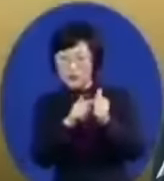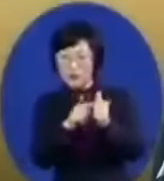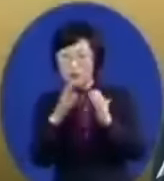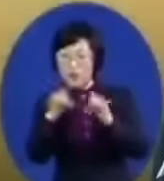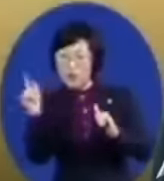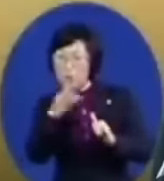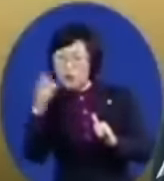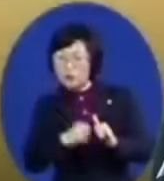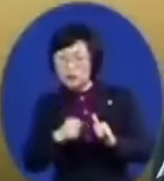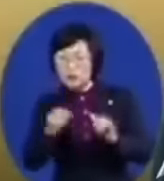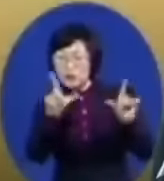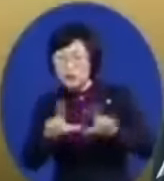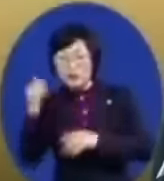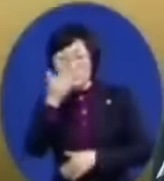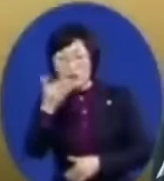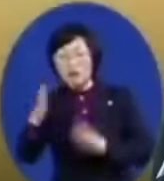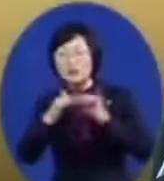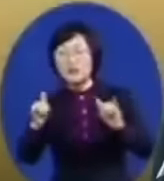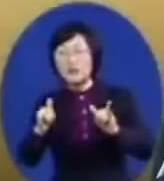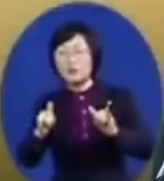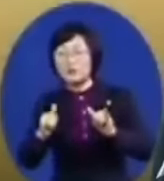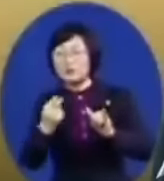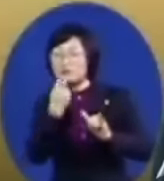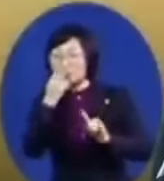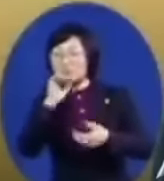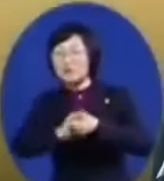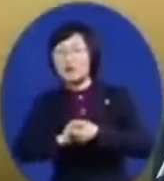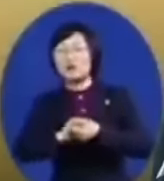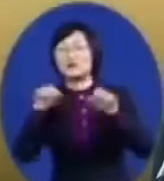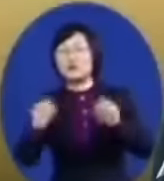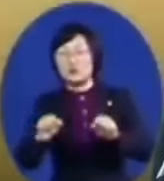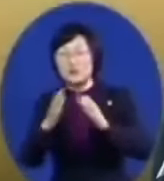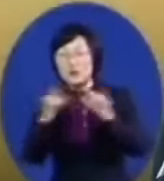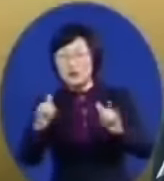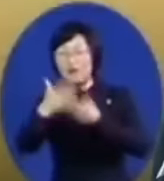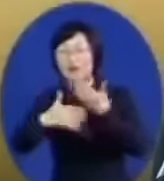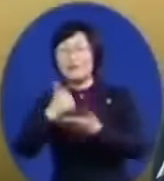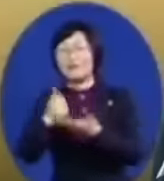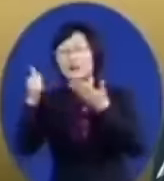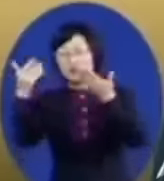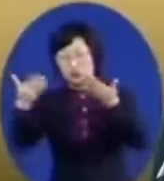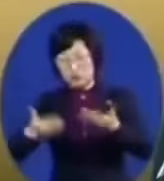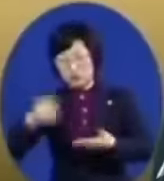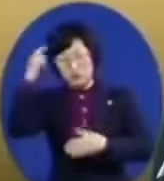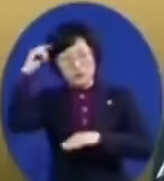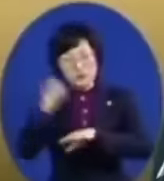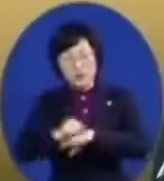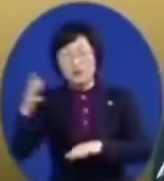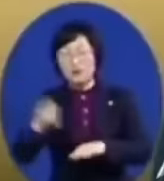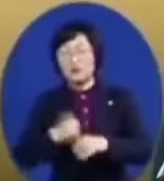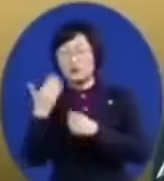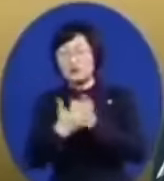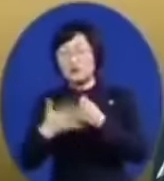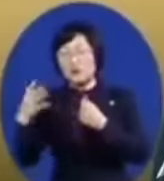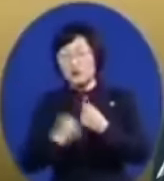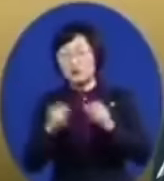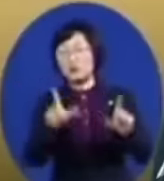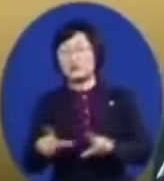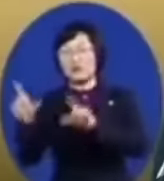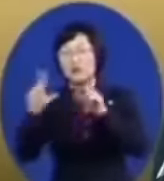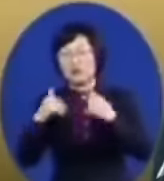말했습니다. 인간은 유한한 존재이다. 사람은 하나님께서 주시는 지혜를 가지고 은혜로 살아간다고